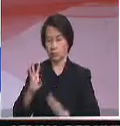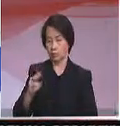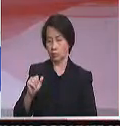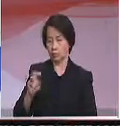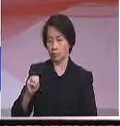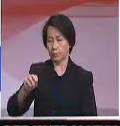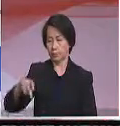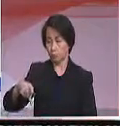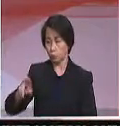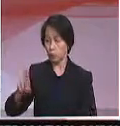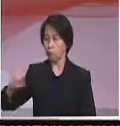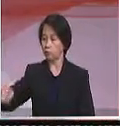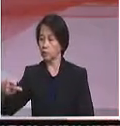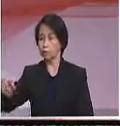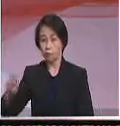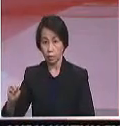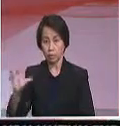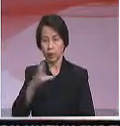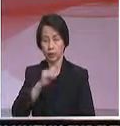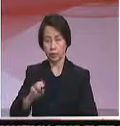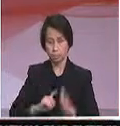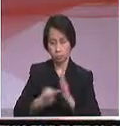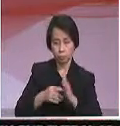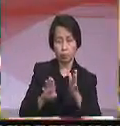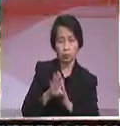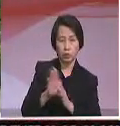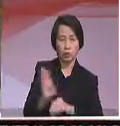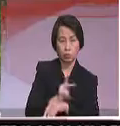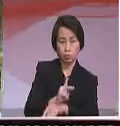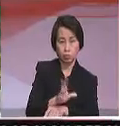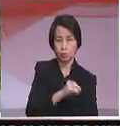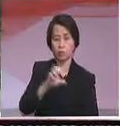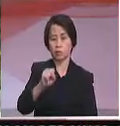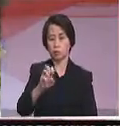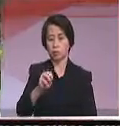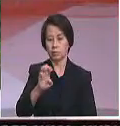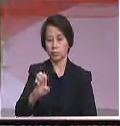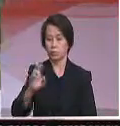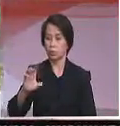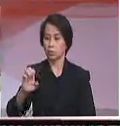Jabatan Perdana Menteri dan Kementerian Pembangunan Usahawan dan Koperasi serta SME Corp.